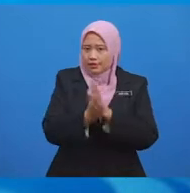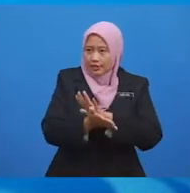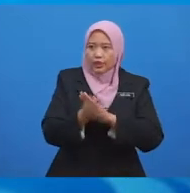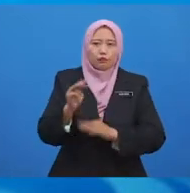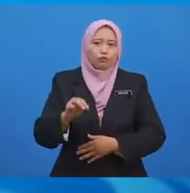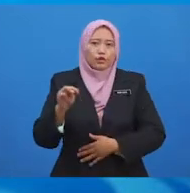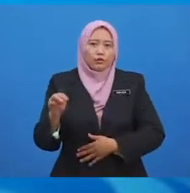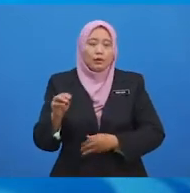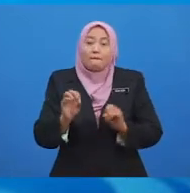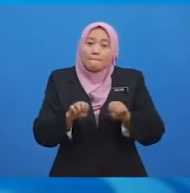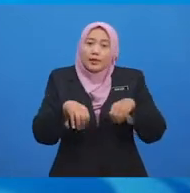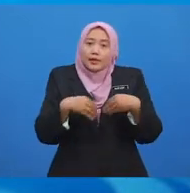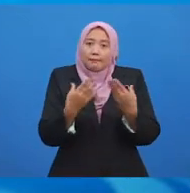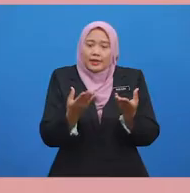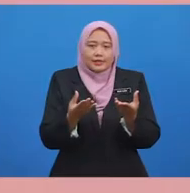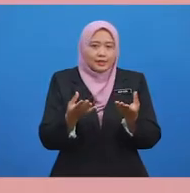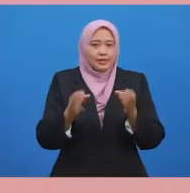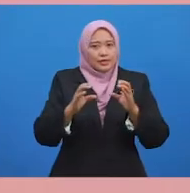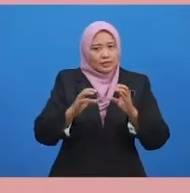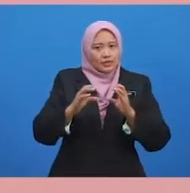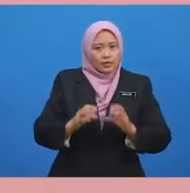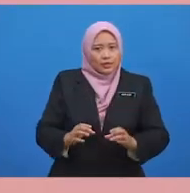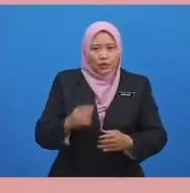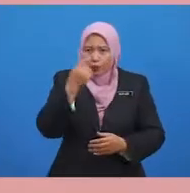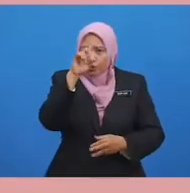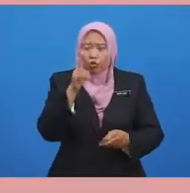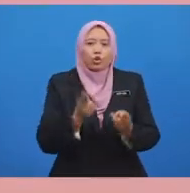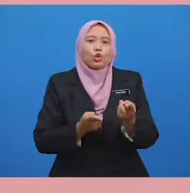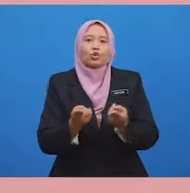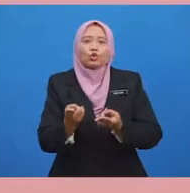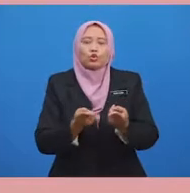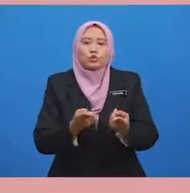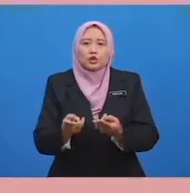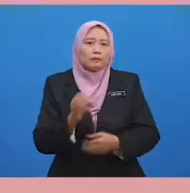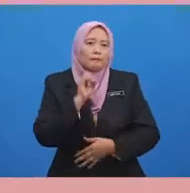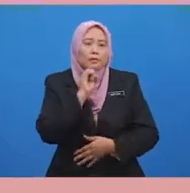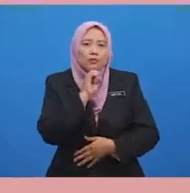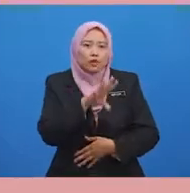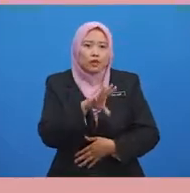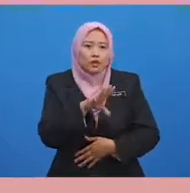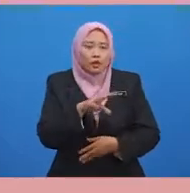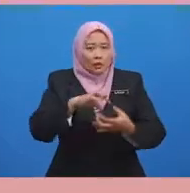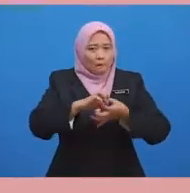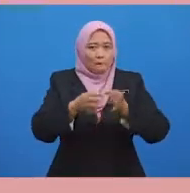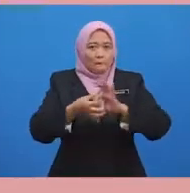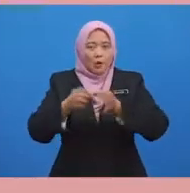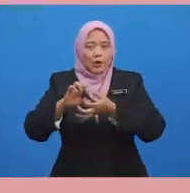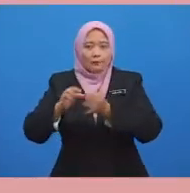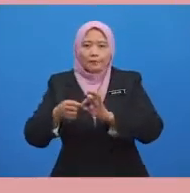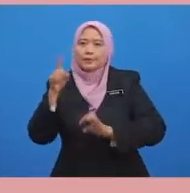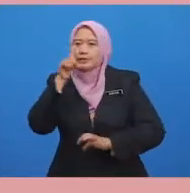murid-murid, bagaimanakah cara menguruskan pembuangan polimer sintetik